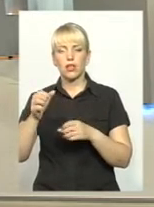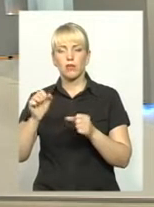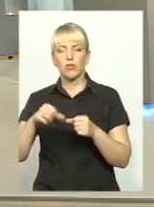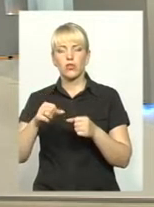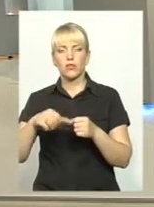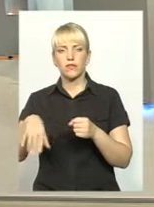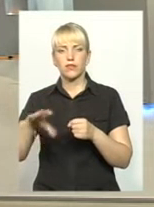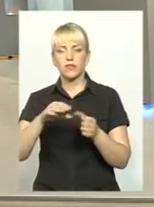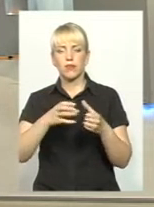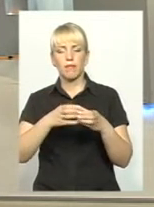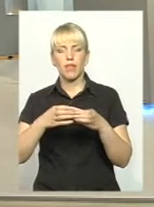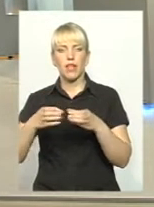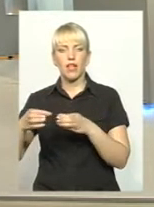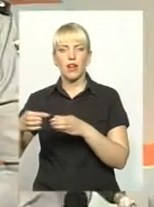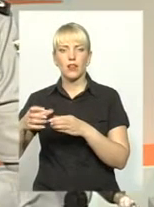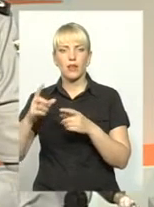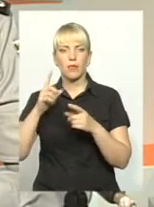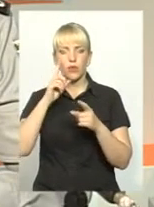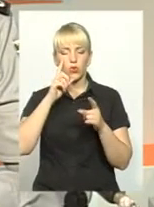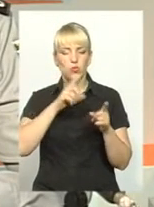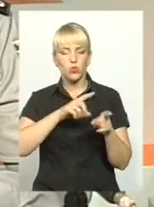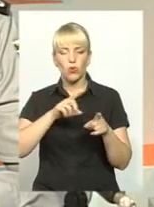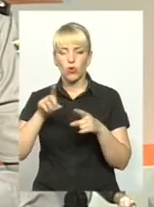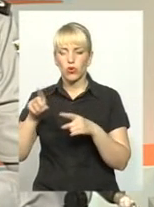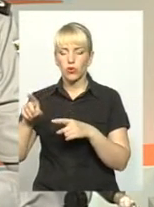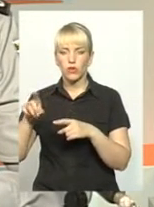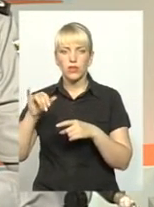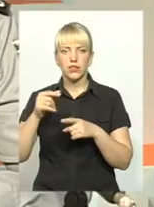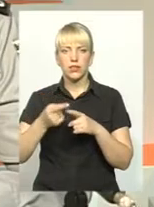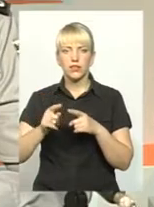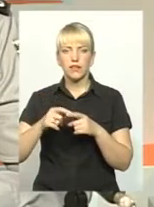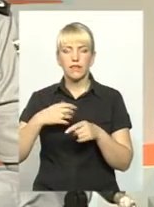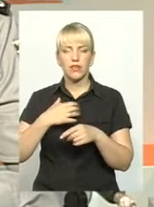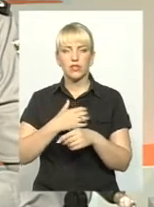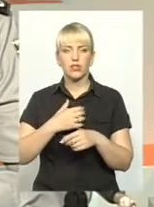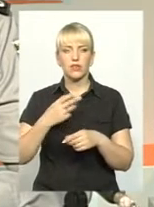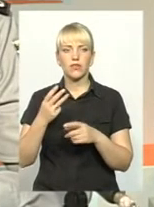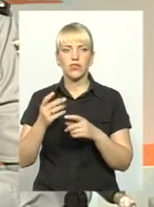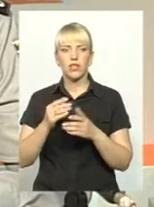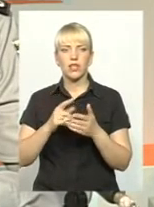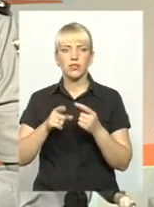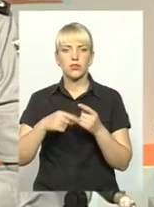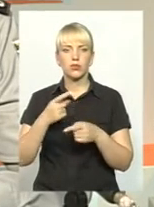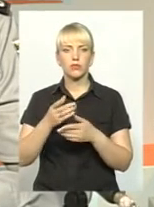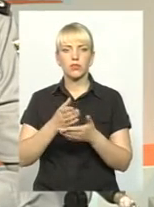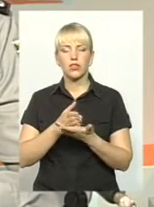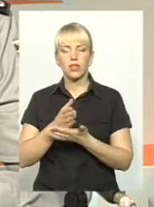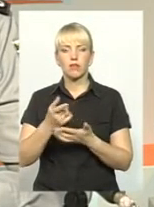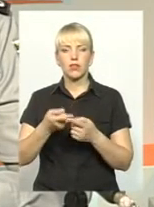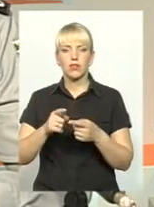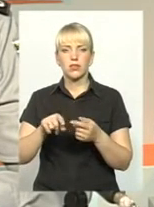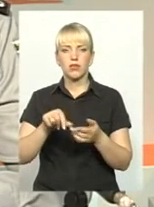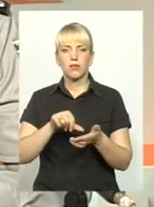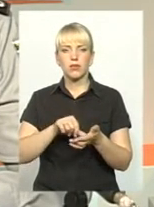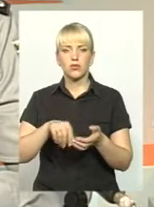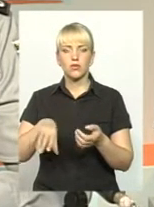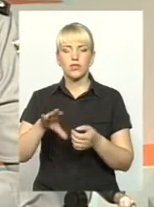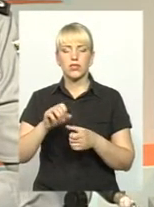нарядам зорієнтуватися. Я думаю, що також це дуже важливо. Наступний напрямок – це присутність всіх